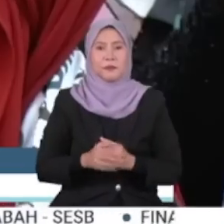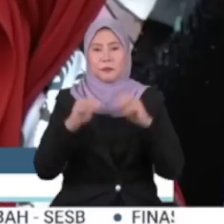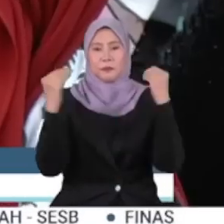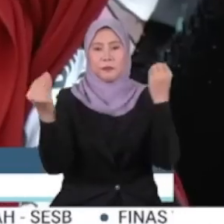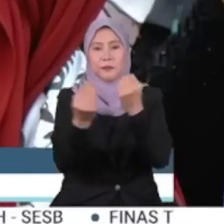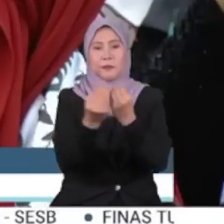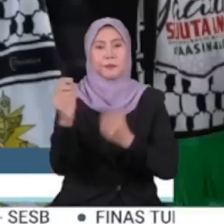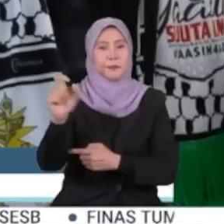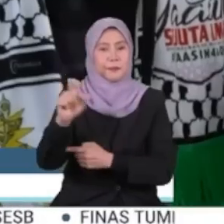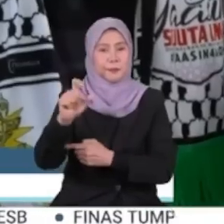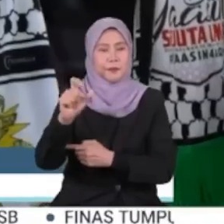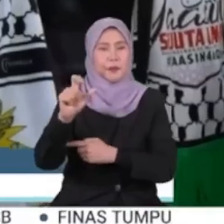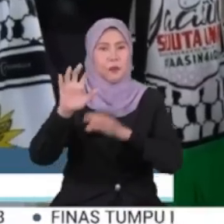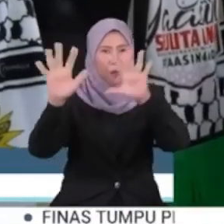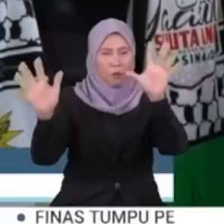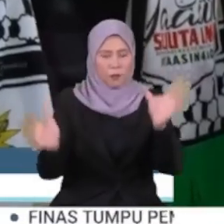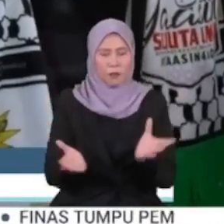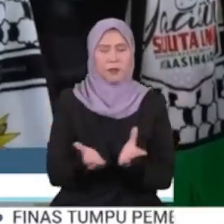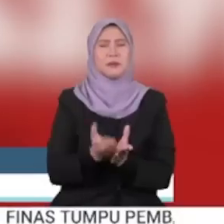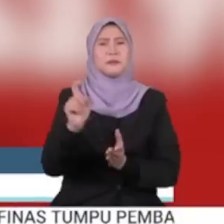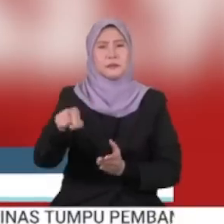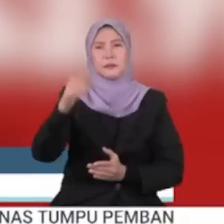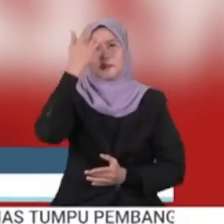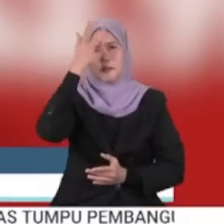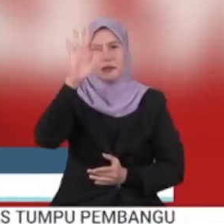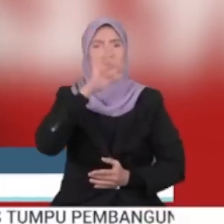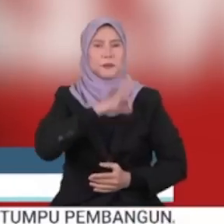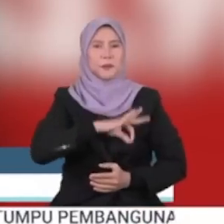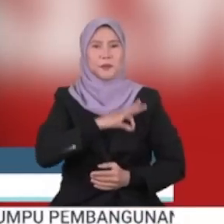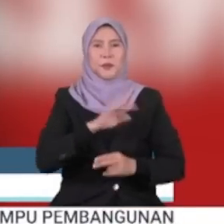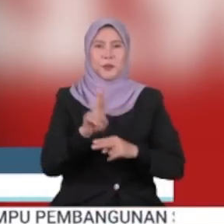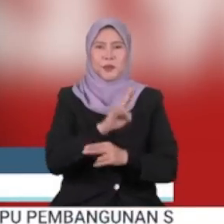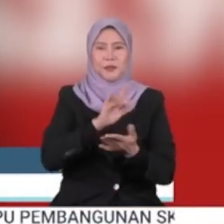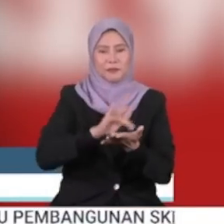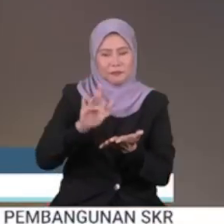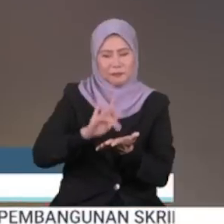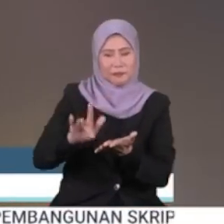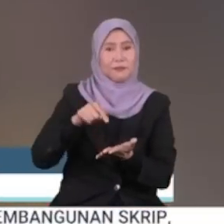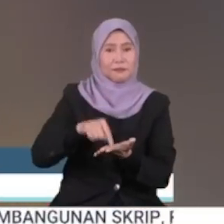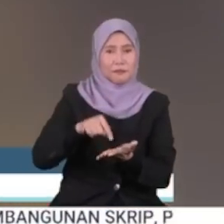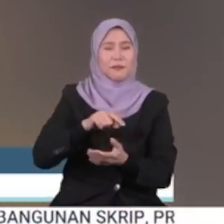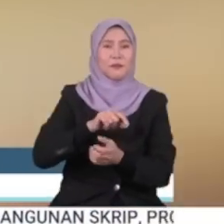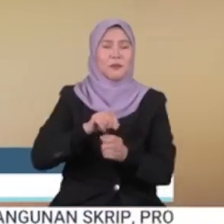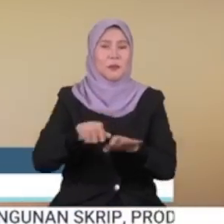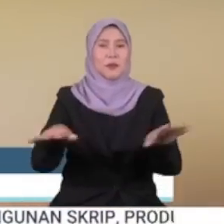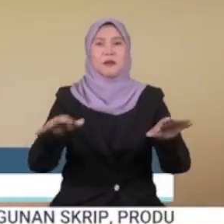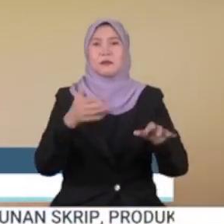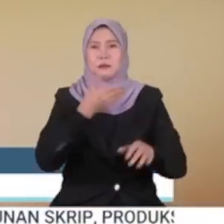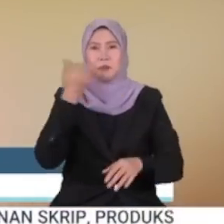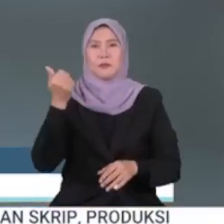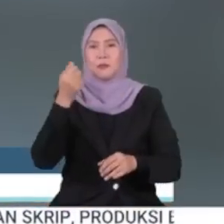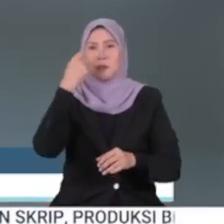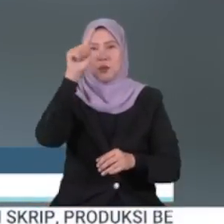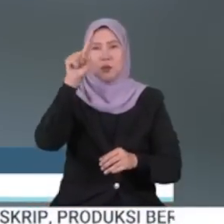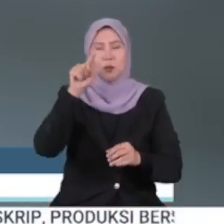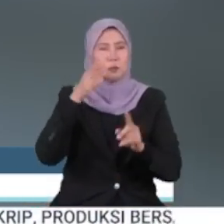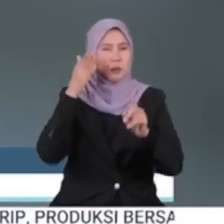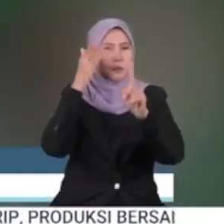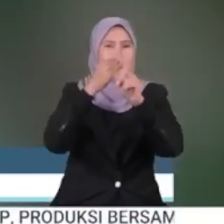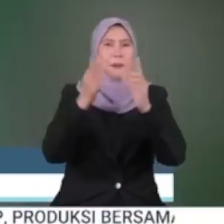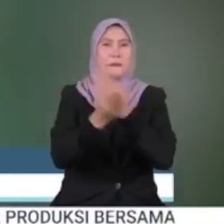Masyarakat Islam seluruh dunia disaran agar bijak memanfaatkan penggunaan media sosial sebagai senjata berkesan bagi